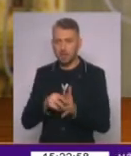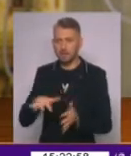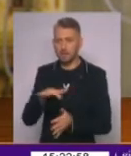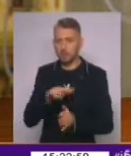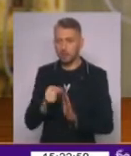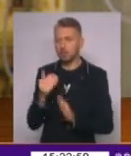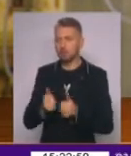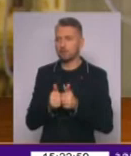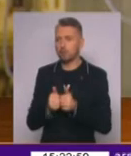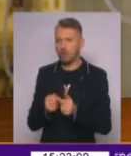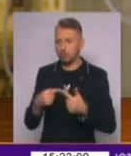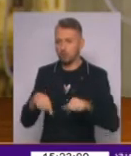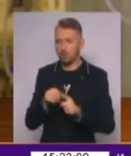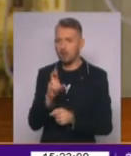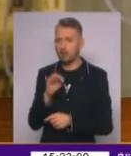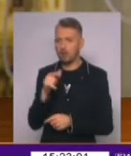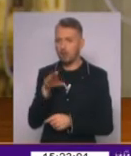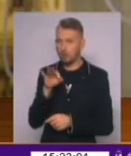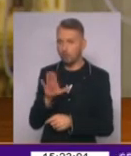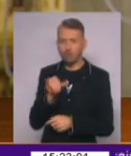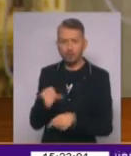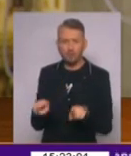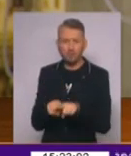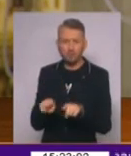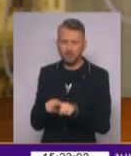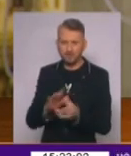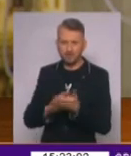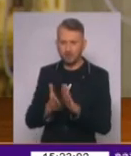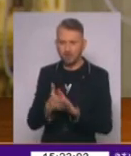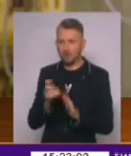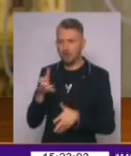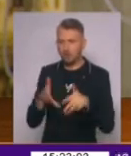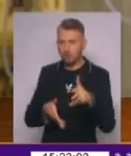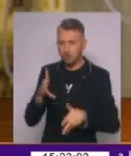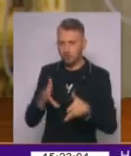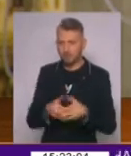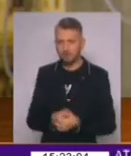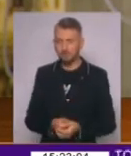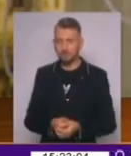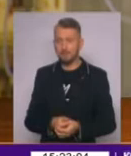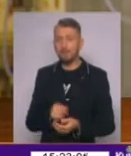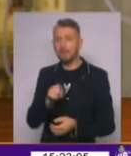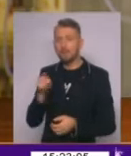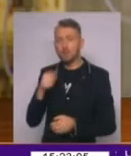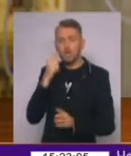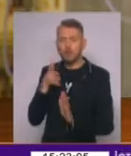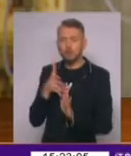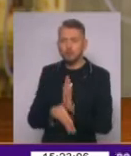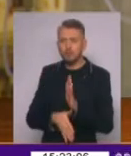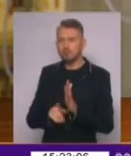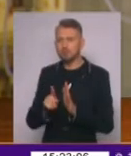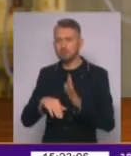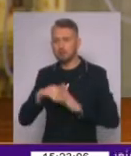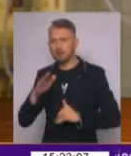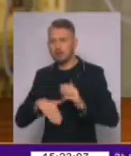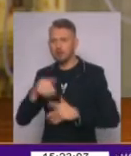вашим колегою по фракції паном Багатовим. Так. У нього подібна історія. Також зараз відбувається на оболоні. Так, так. І вони, розуміючи вже практичність,